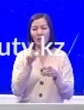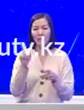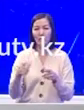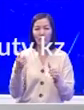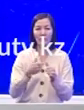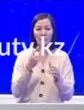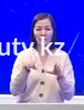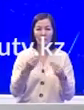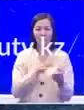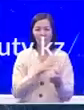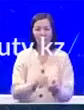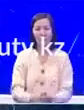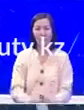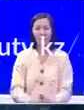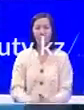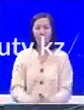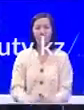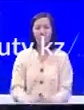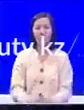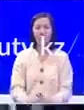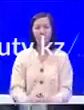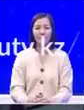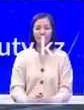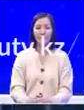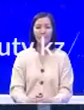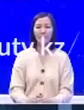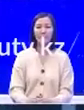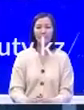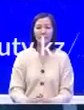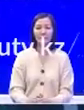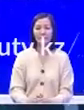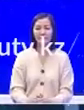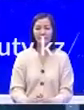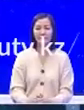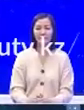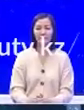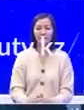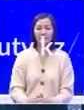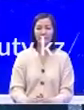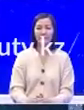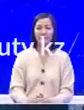есімі берілді. Мадина Берікқызы, Ержан Дүйсен, Жетісу телеарнасы, Ұйғыр ауданынан.